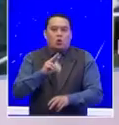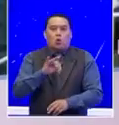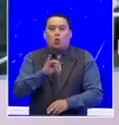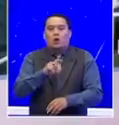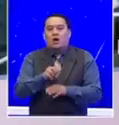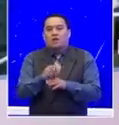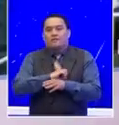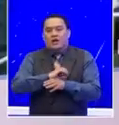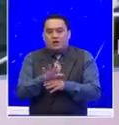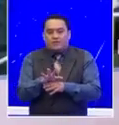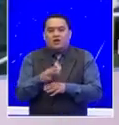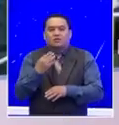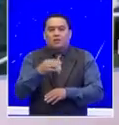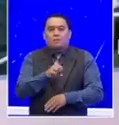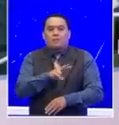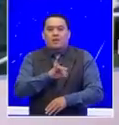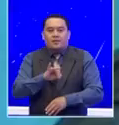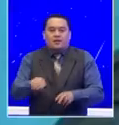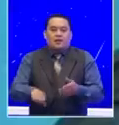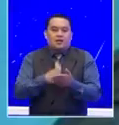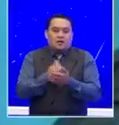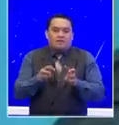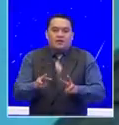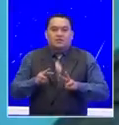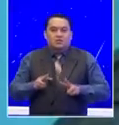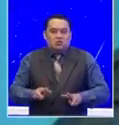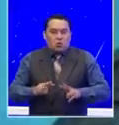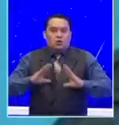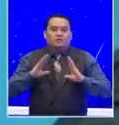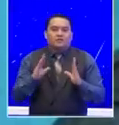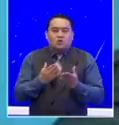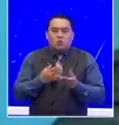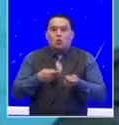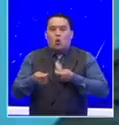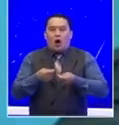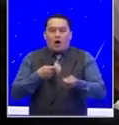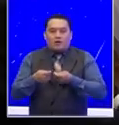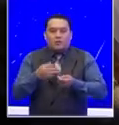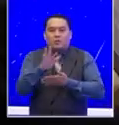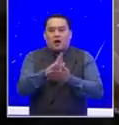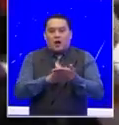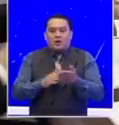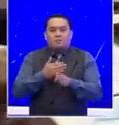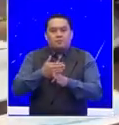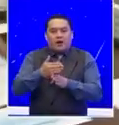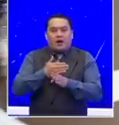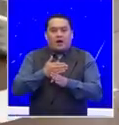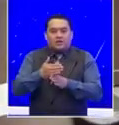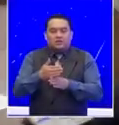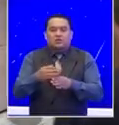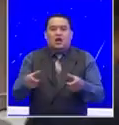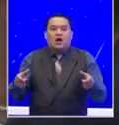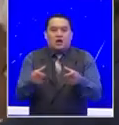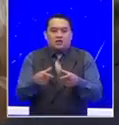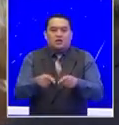Как заявил премьер-министр Аскар Мамин, в зависимости от эпидемиологической ситуации, правительство продолжит постепенно смягчать режим